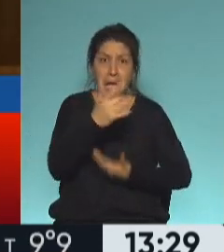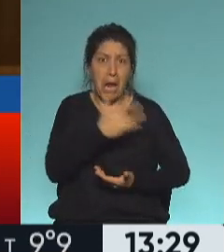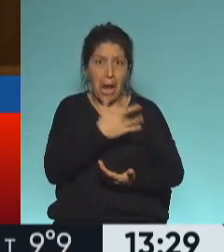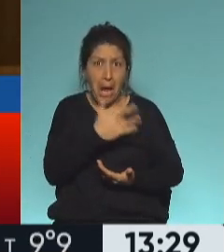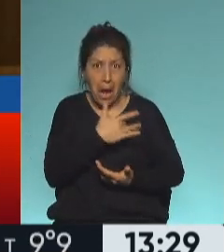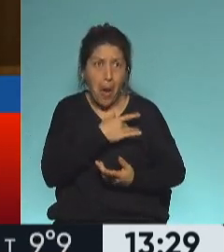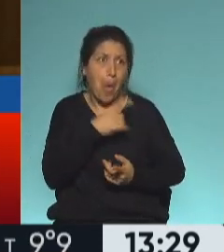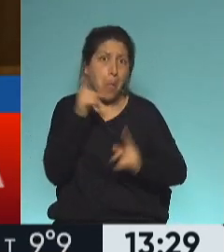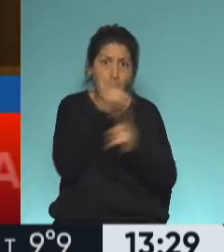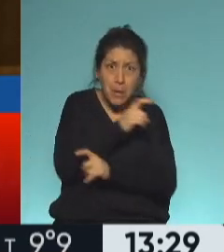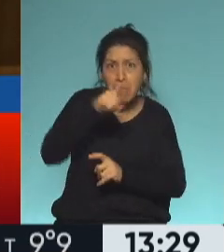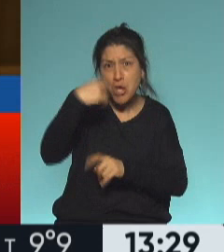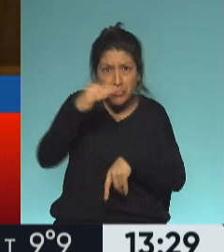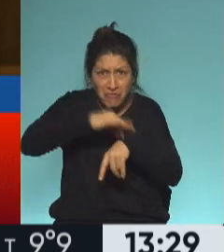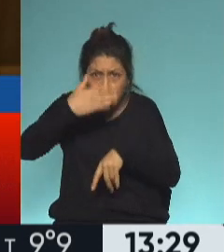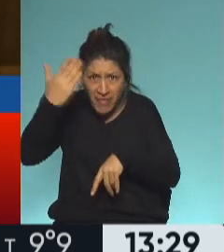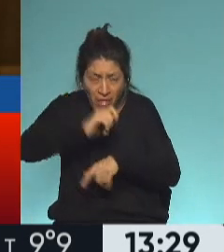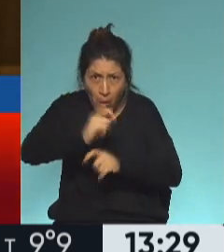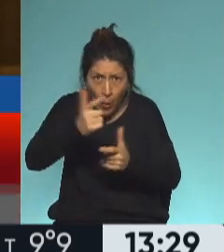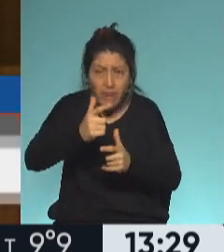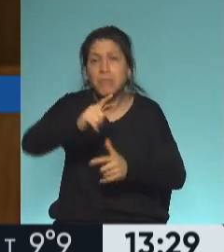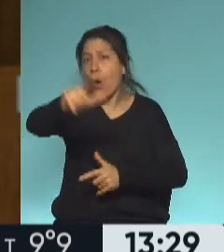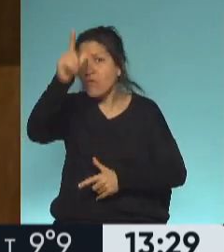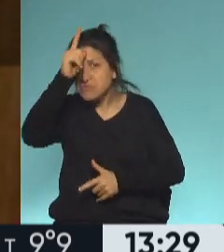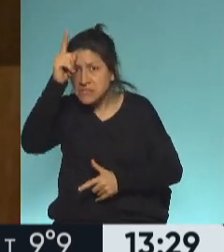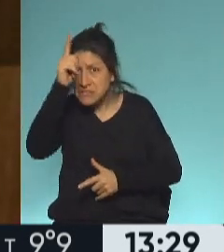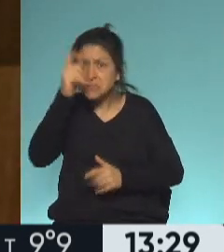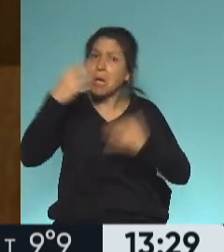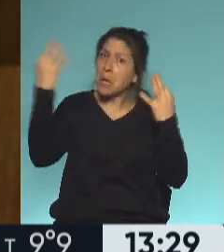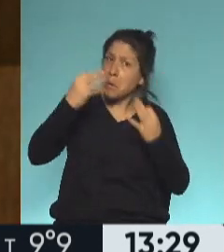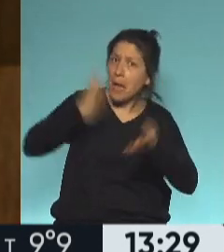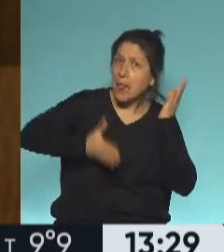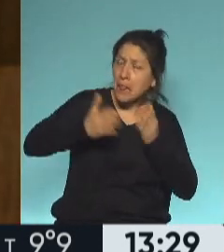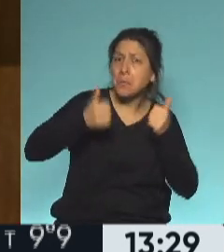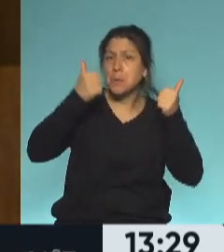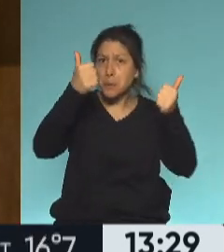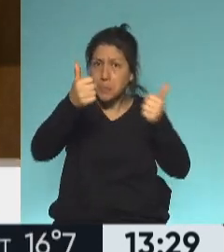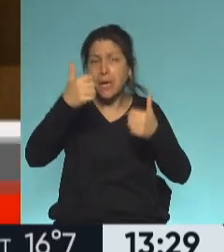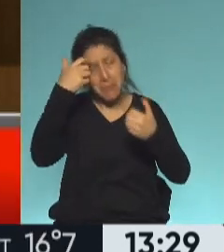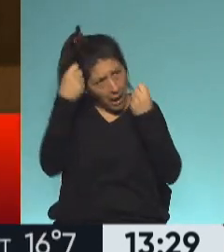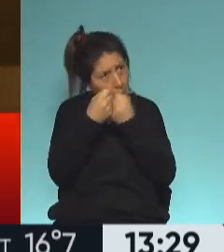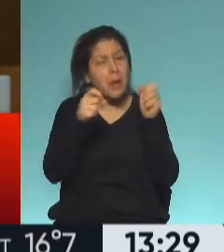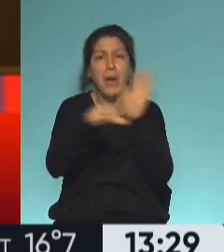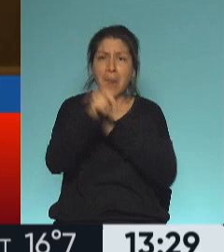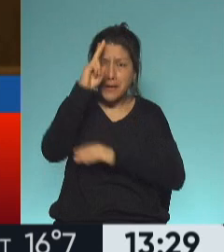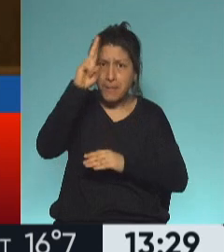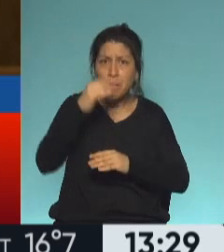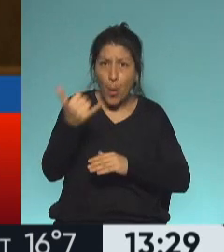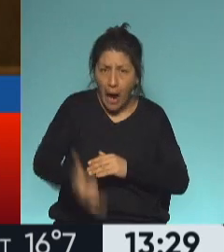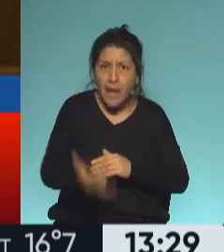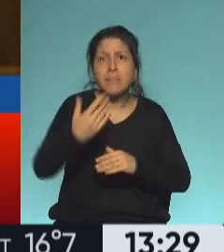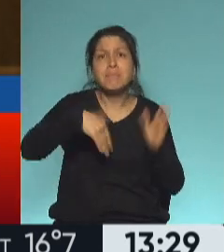нет. Отношение со стороны сотрудников ко мне максимально корректное и по закону. Также сейчас я